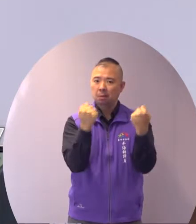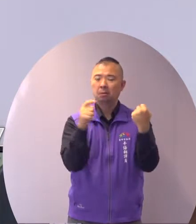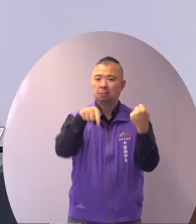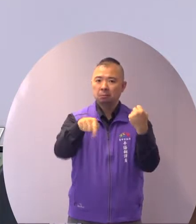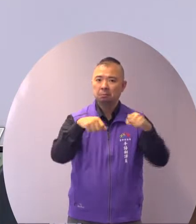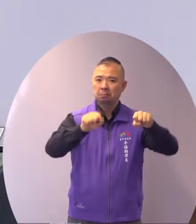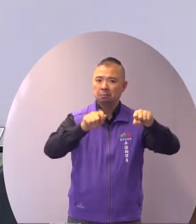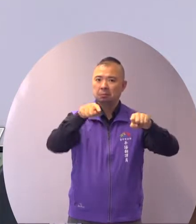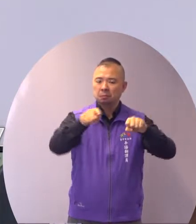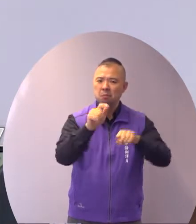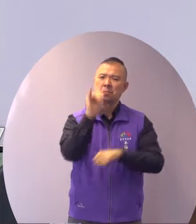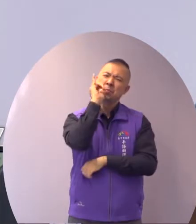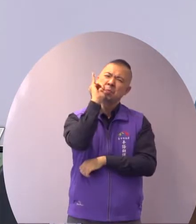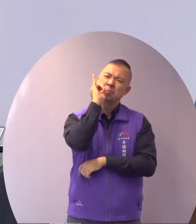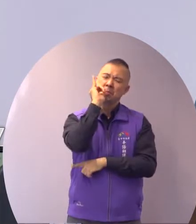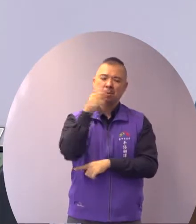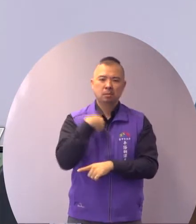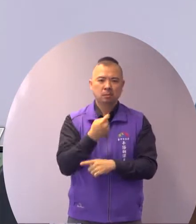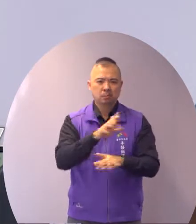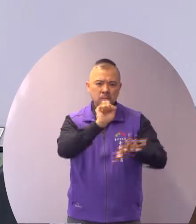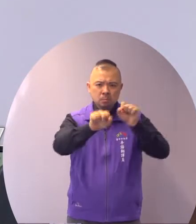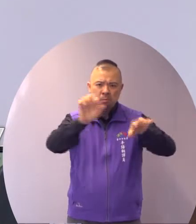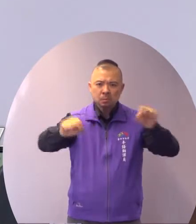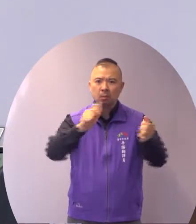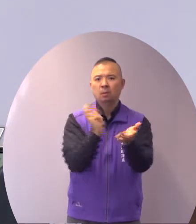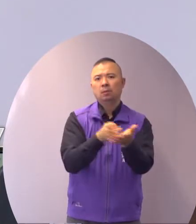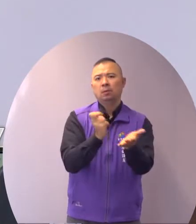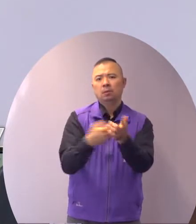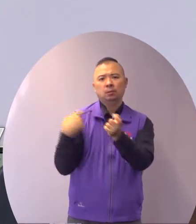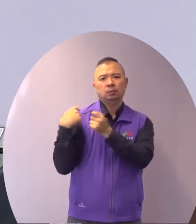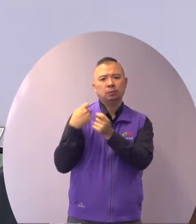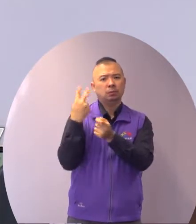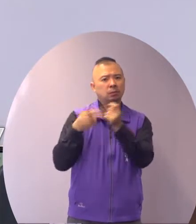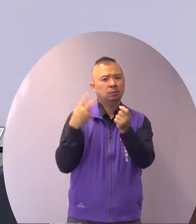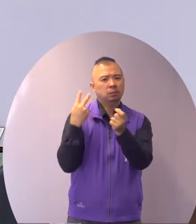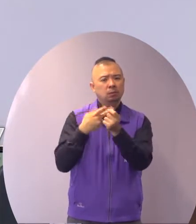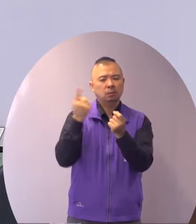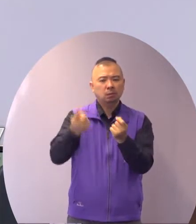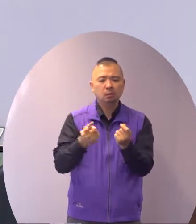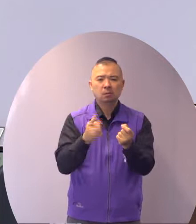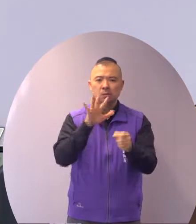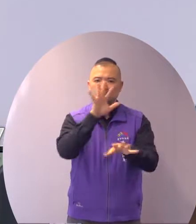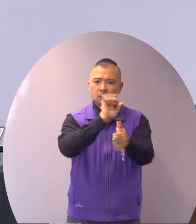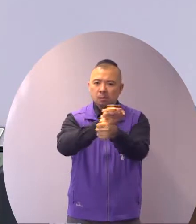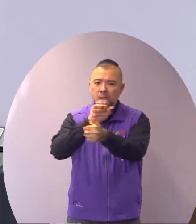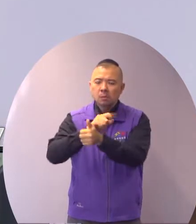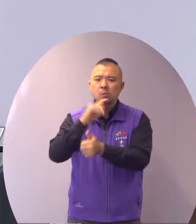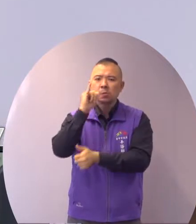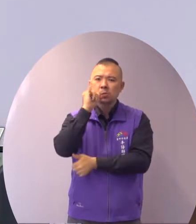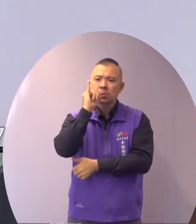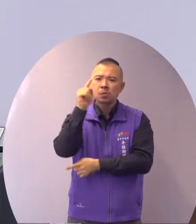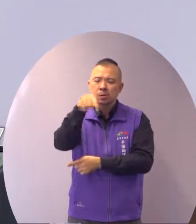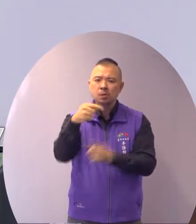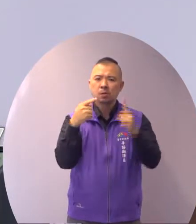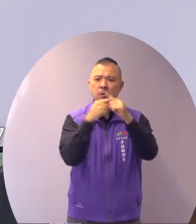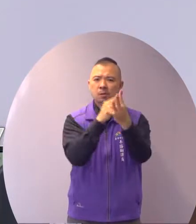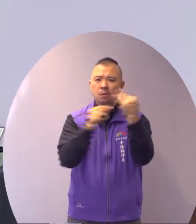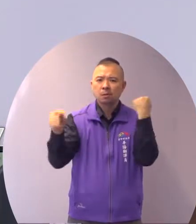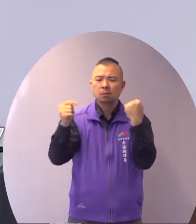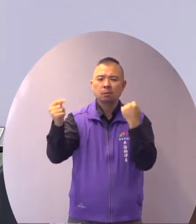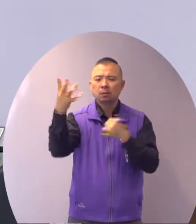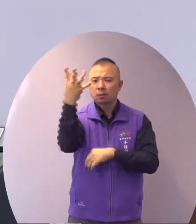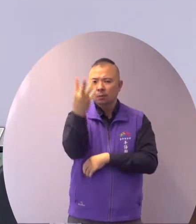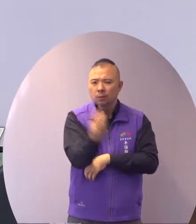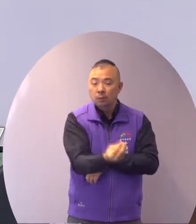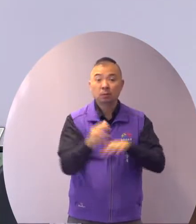别严加取缔，所以这2年以来数字有降低哈。那但是呢，由于现在疫情比较平